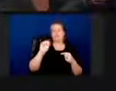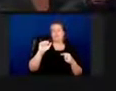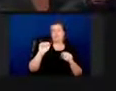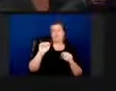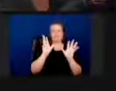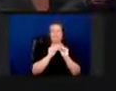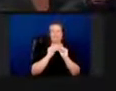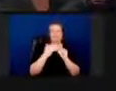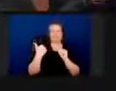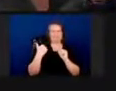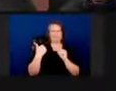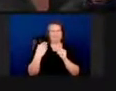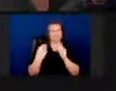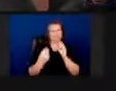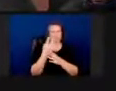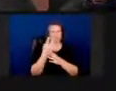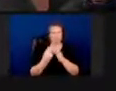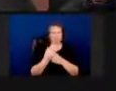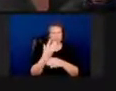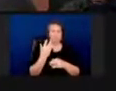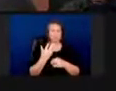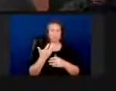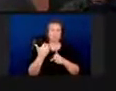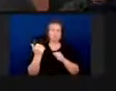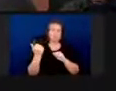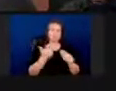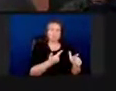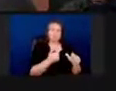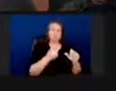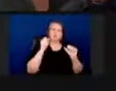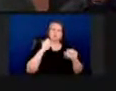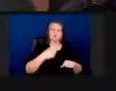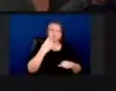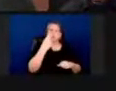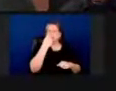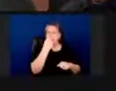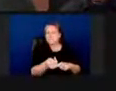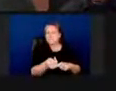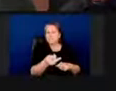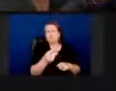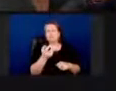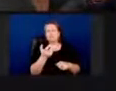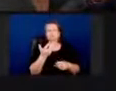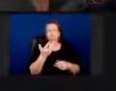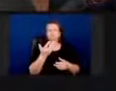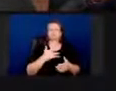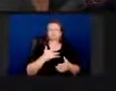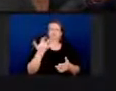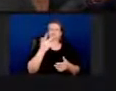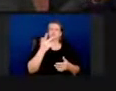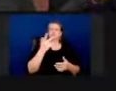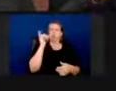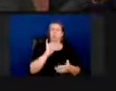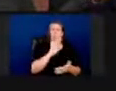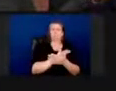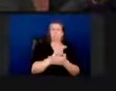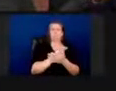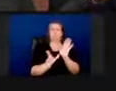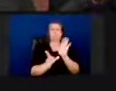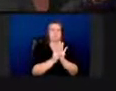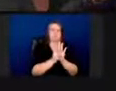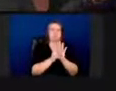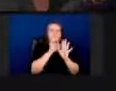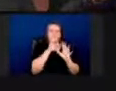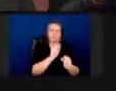katika kongamano la MSA ili kila mtu aweze kujionea namna ambavyo